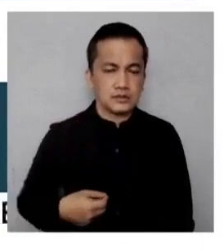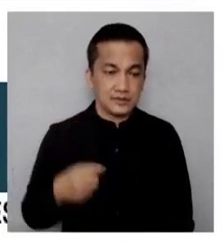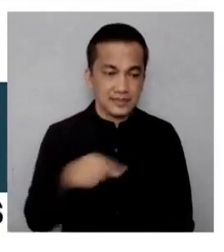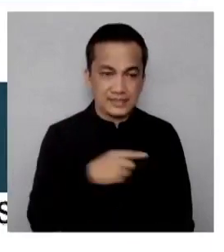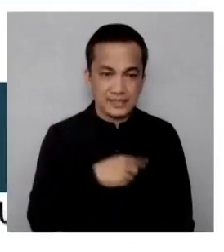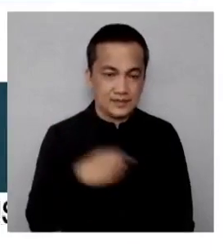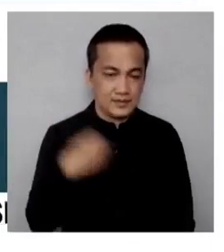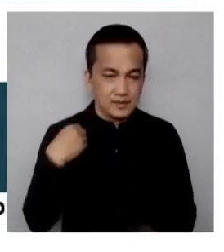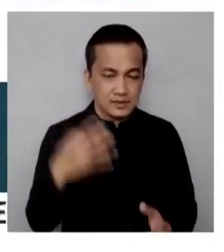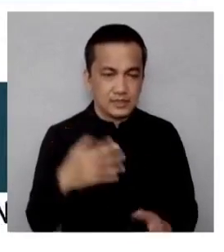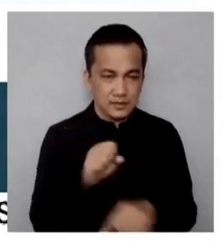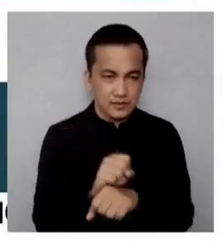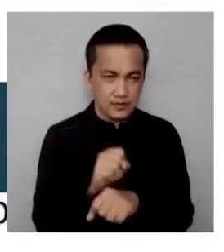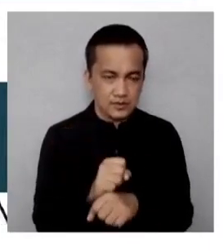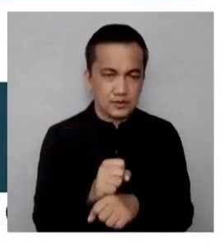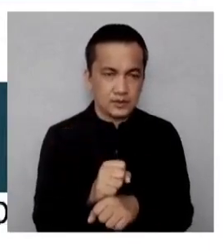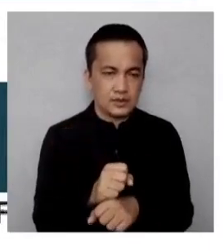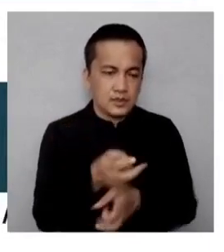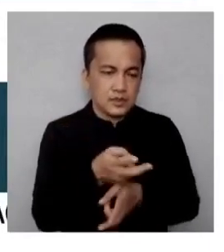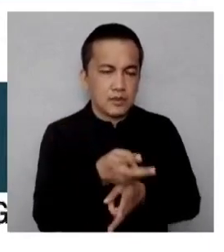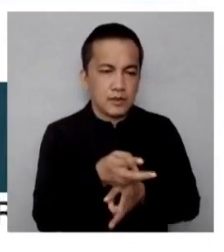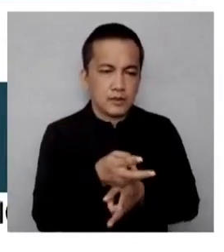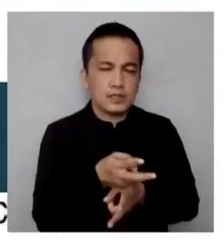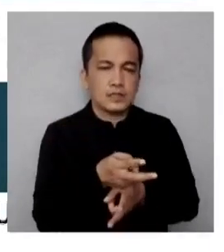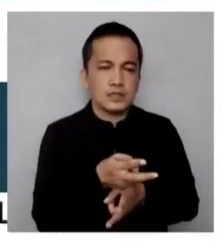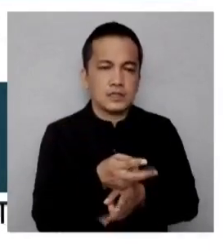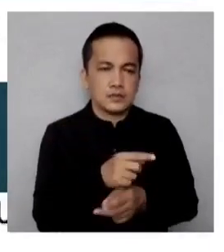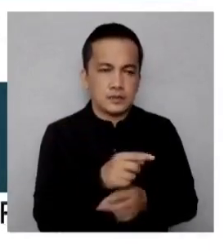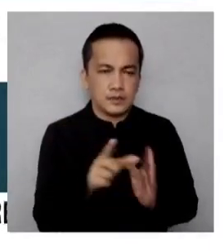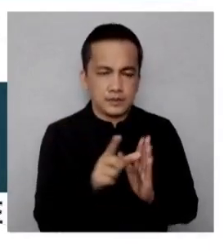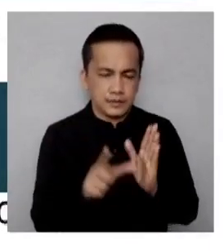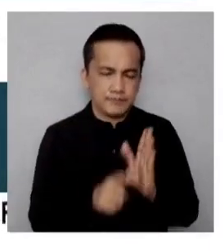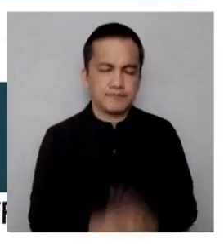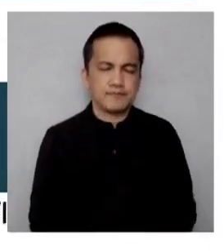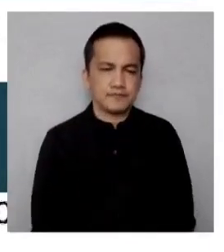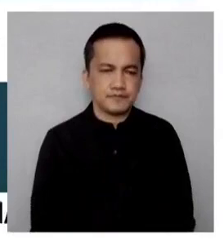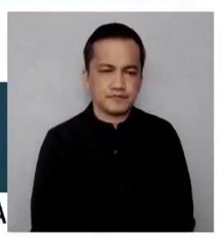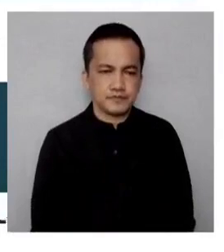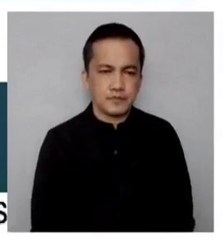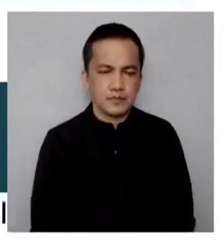mga personnel na nagpapatupad ng ating mga existing na mga batas. So